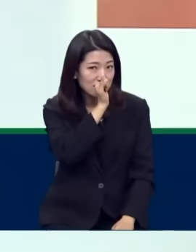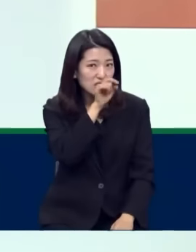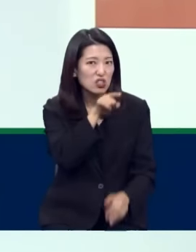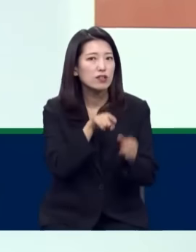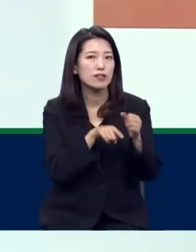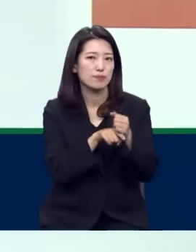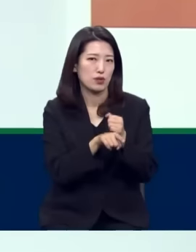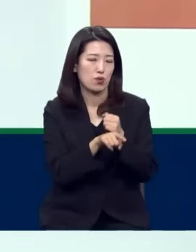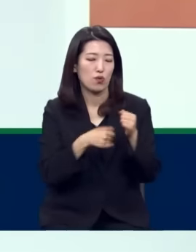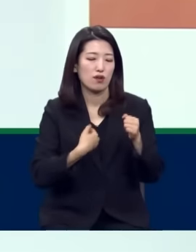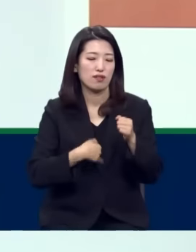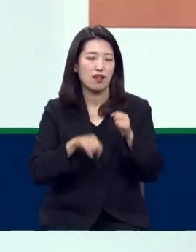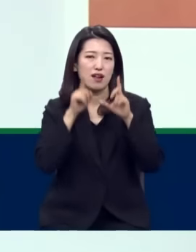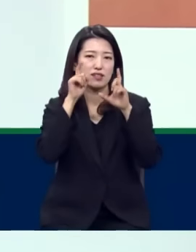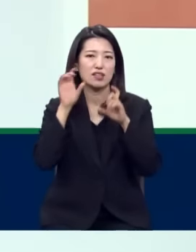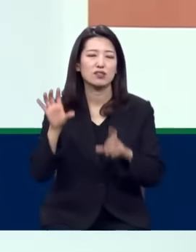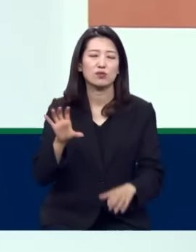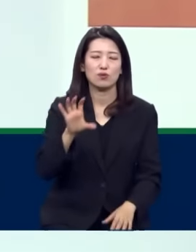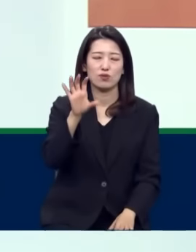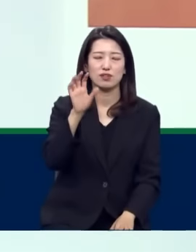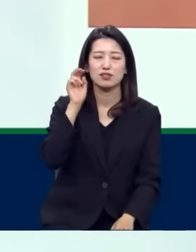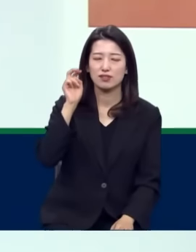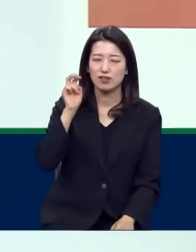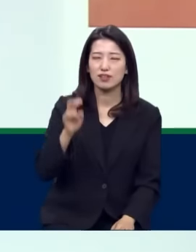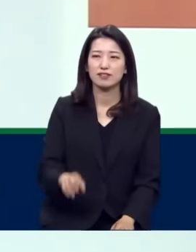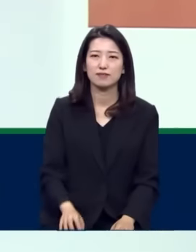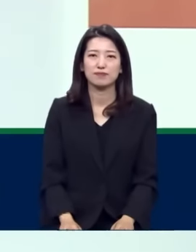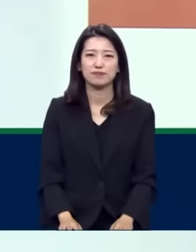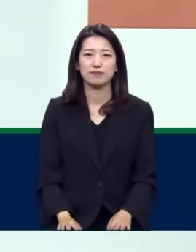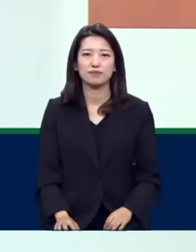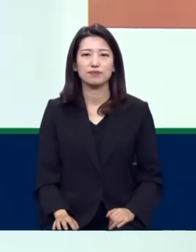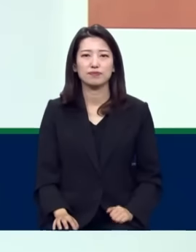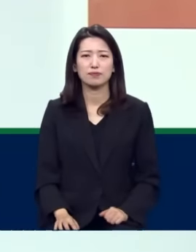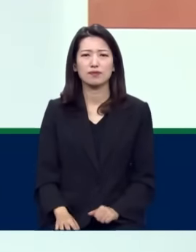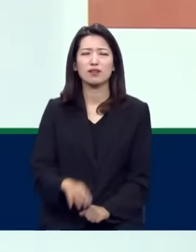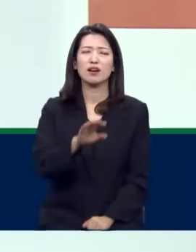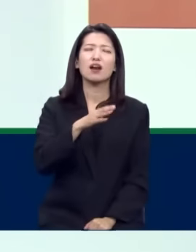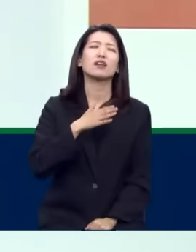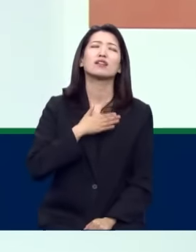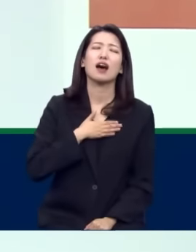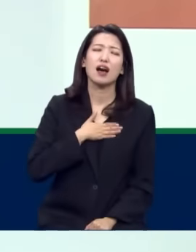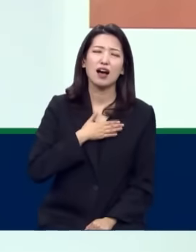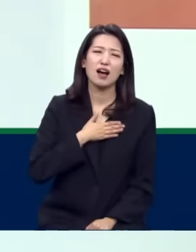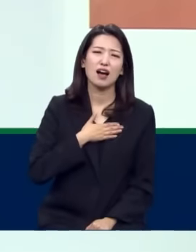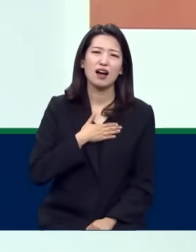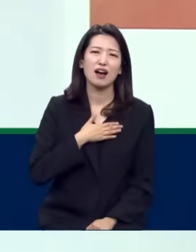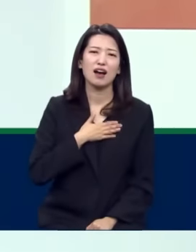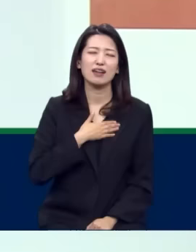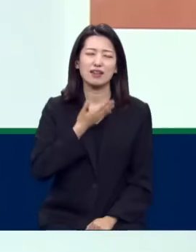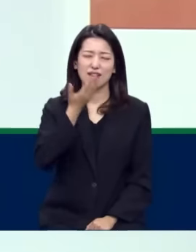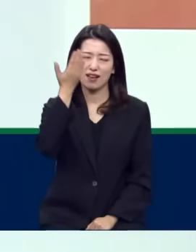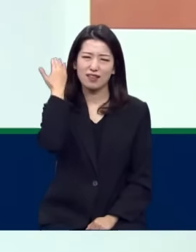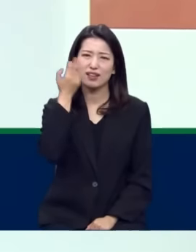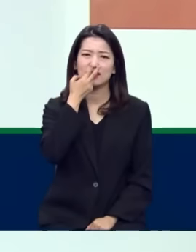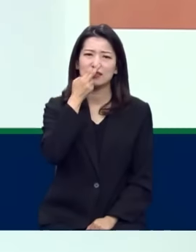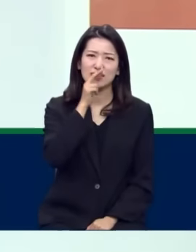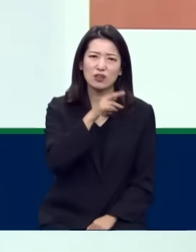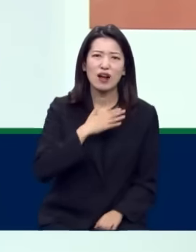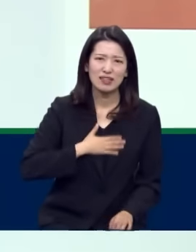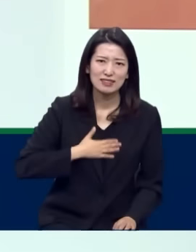딸의 사진까지 올렸던 거 아니겠느냐라는 말씀이에요 그니까 나 좀 봐 줘요 나 좀 기억 좀 해 봐요이 얘기를 하는